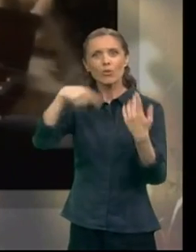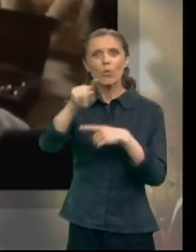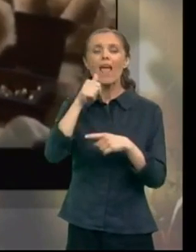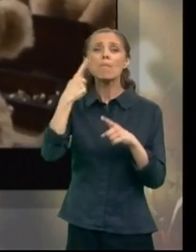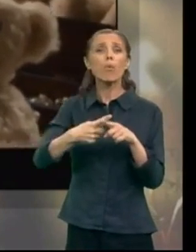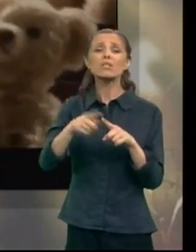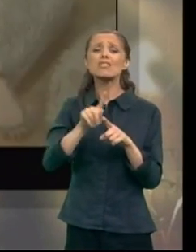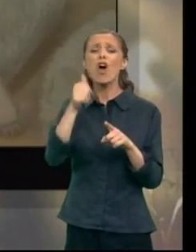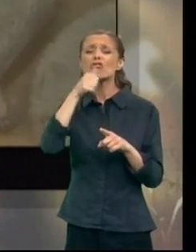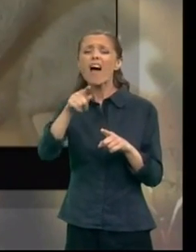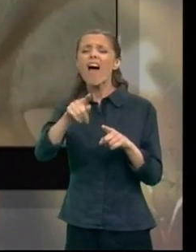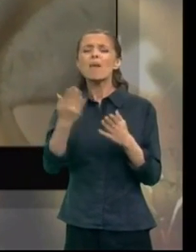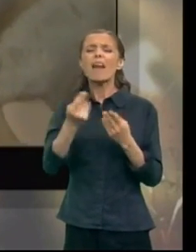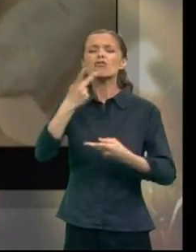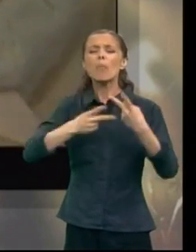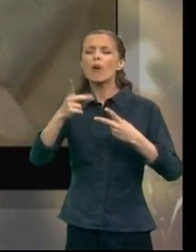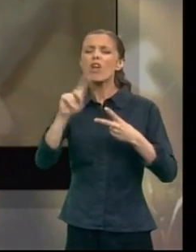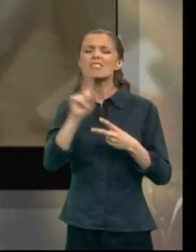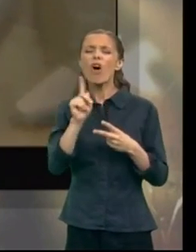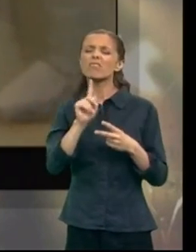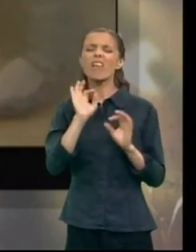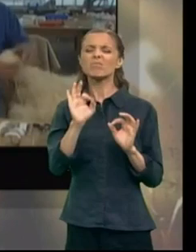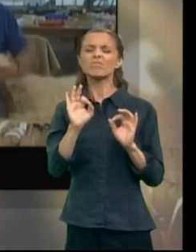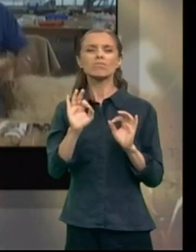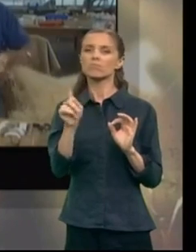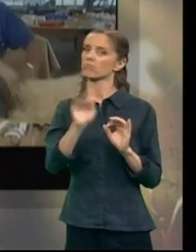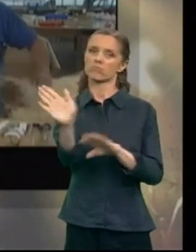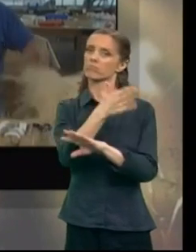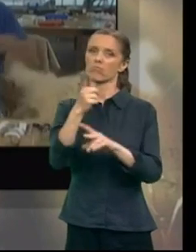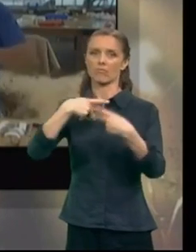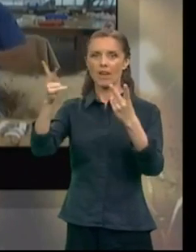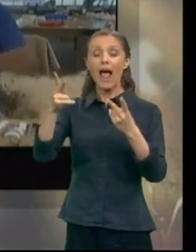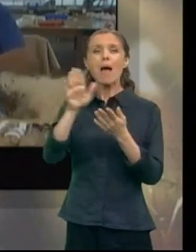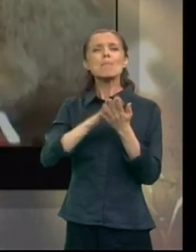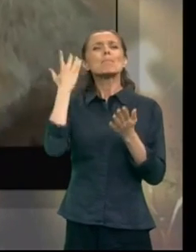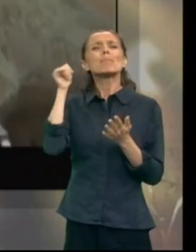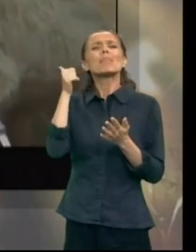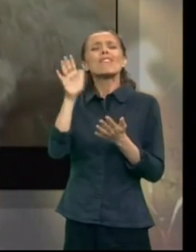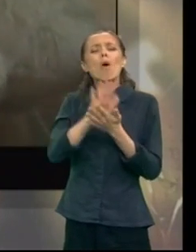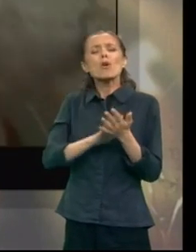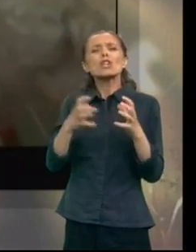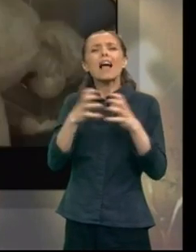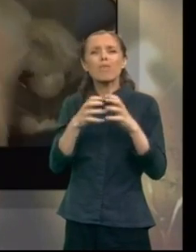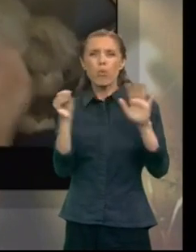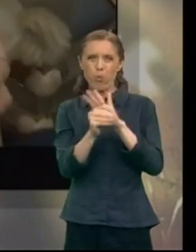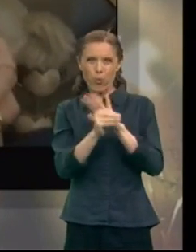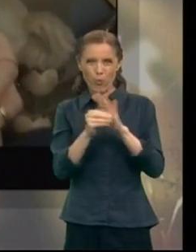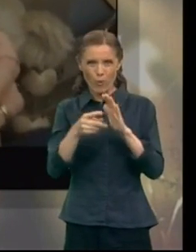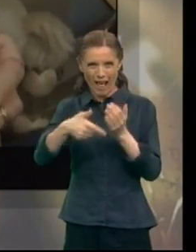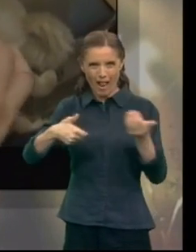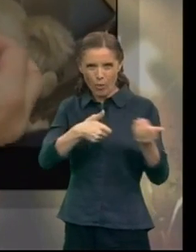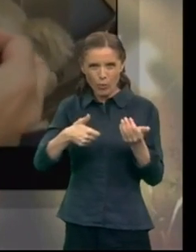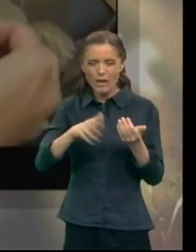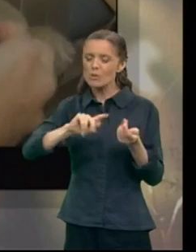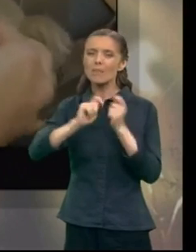koji ne zadovoljavaju njene standarde. Umesto vune, igračke su počeli da pune piljevinom, čistijim i zdravijim materijalom. Margaretin